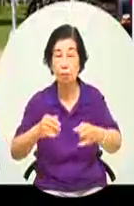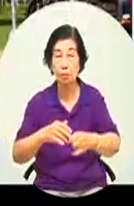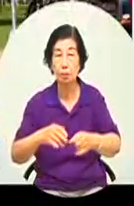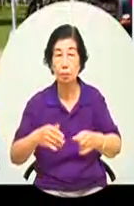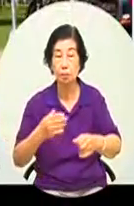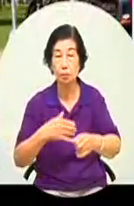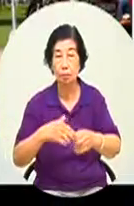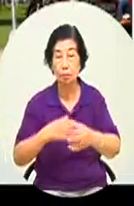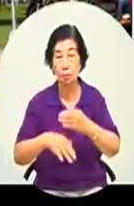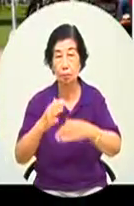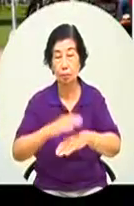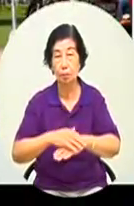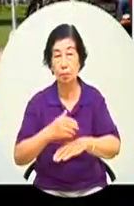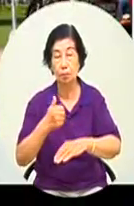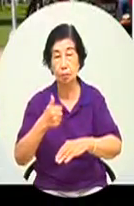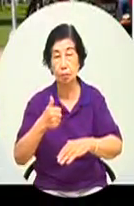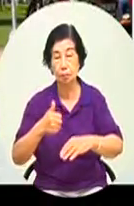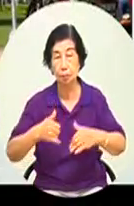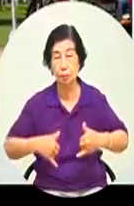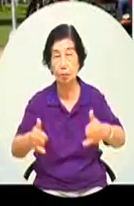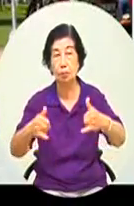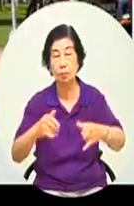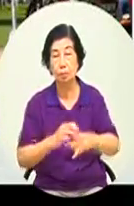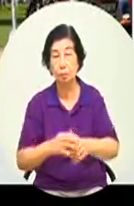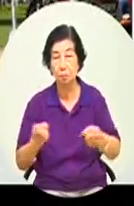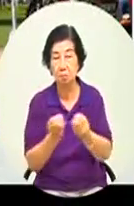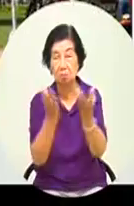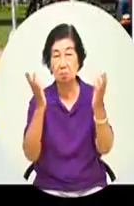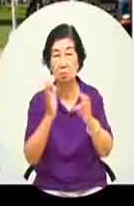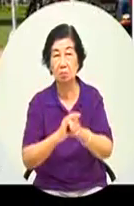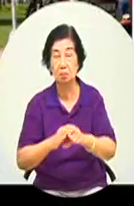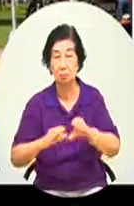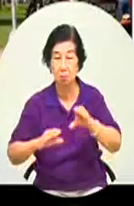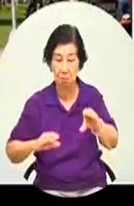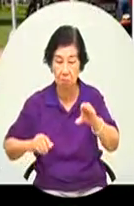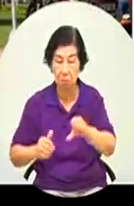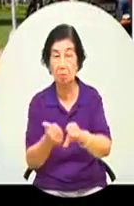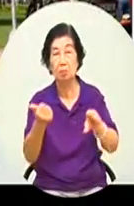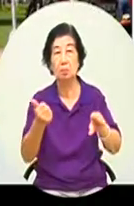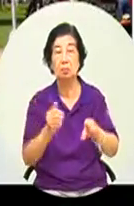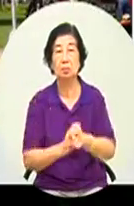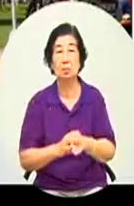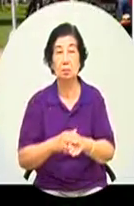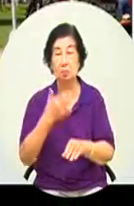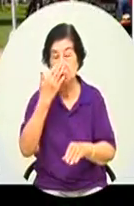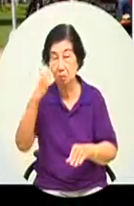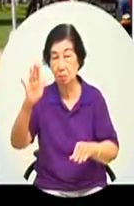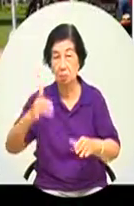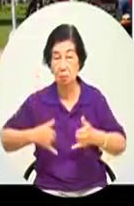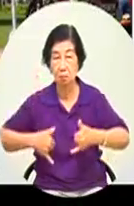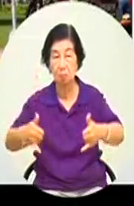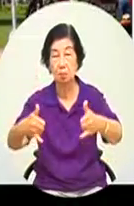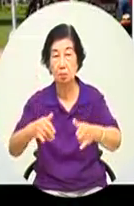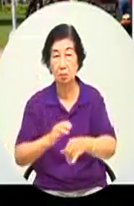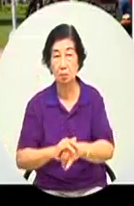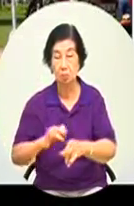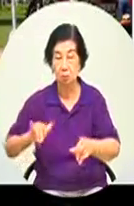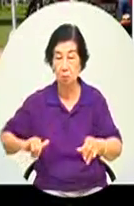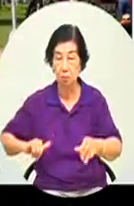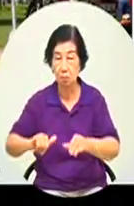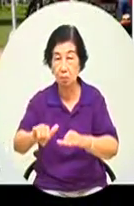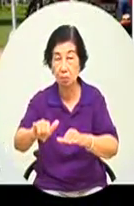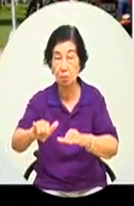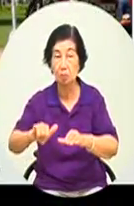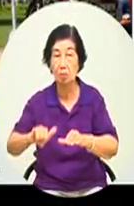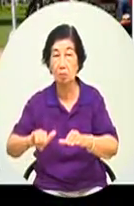啊，另外这个是在凯旋路哈，你看咱的机车啊加。咱的交通吼，咱的预